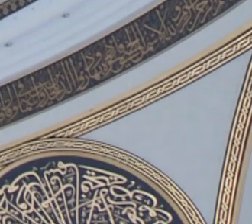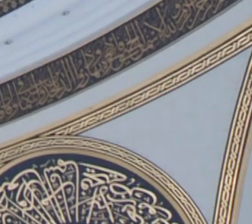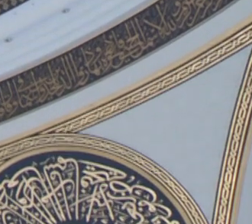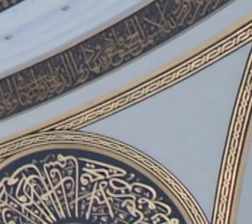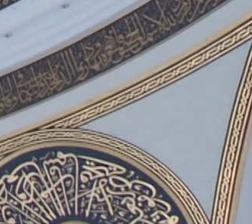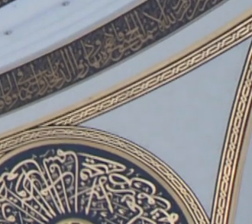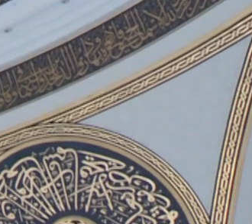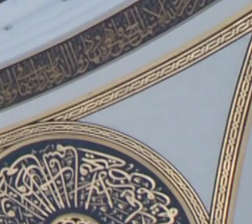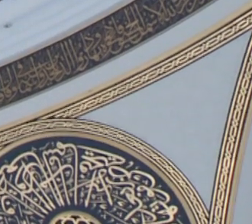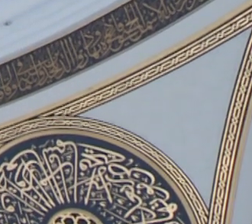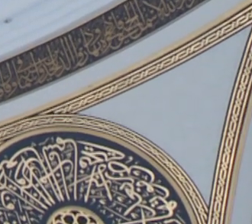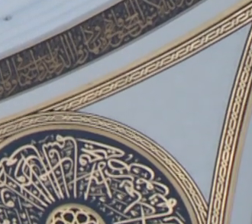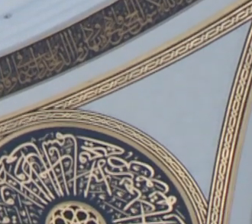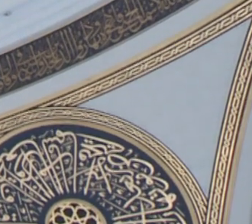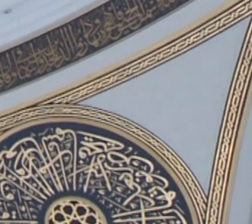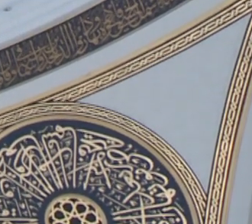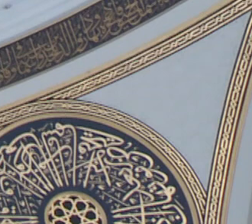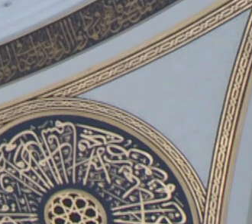Elhamdülillahi Rabbil alemin.